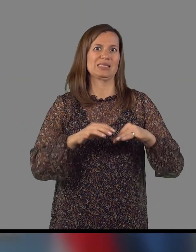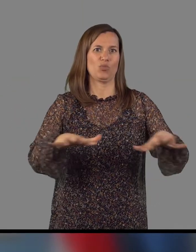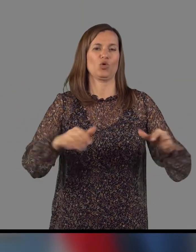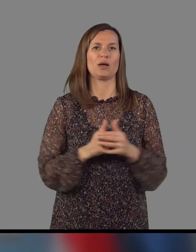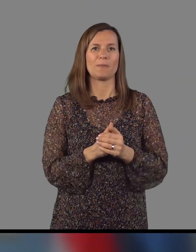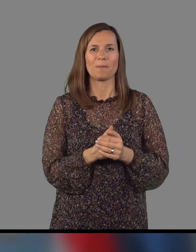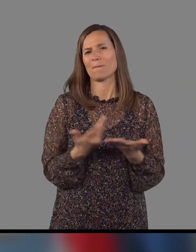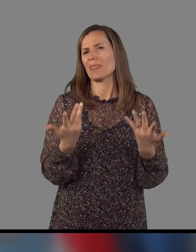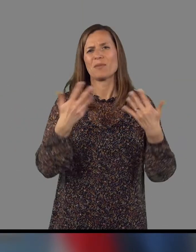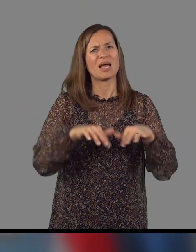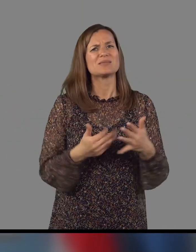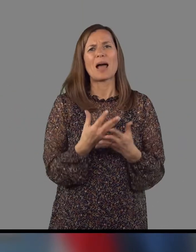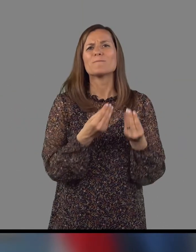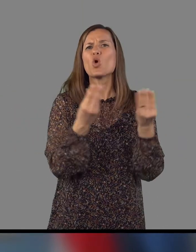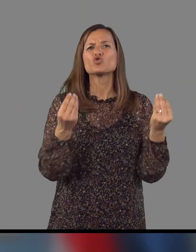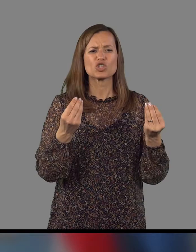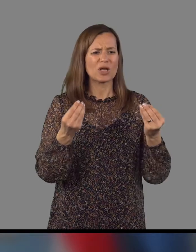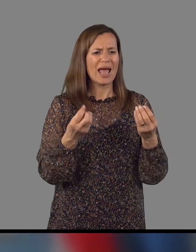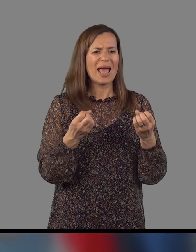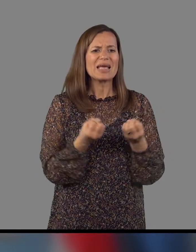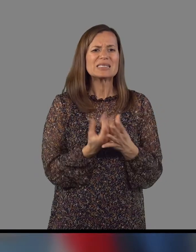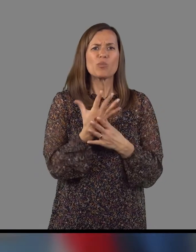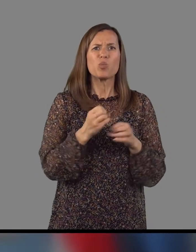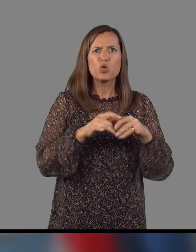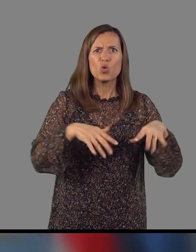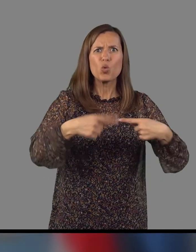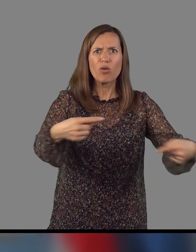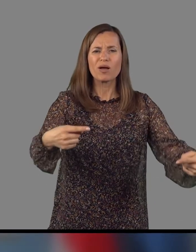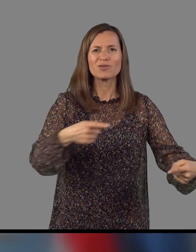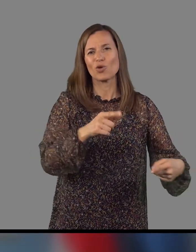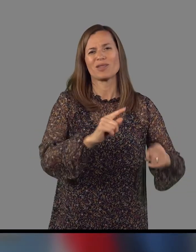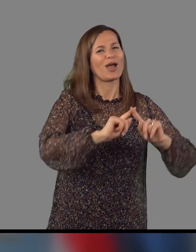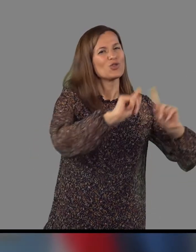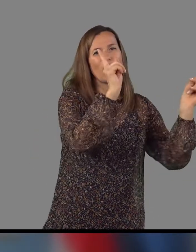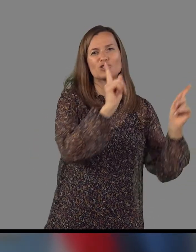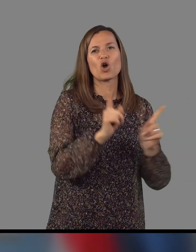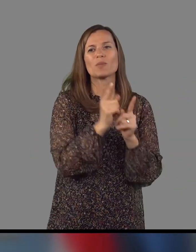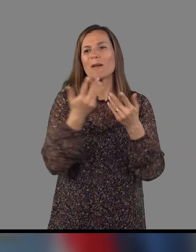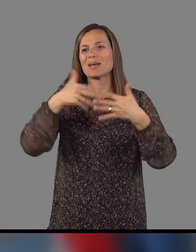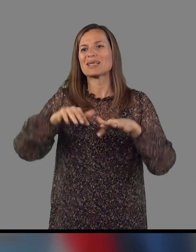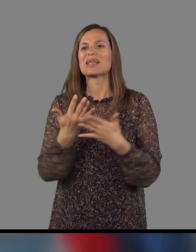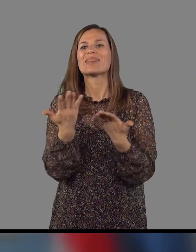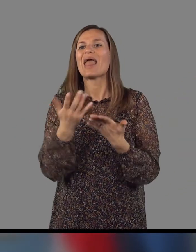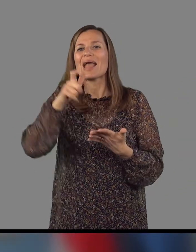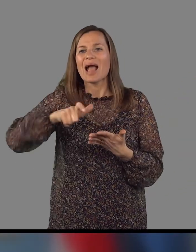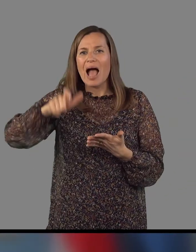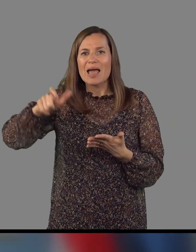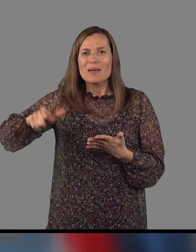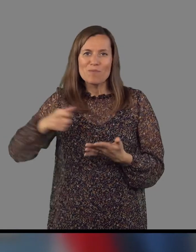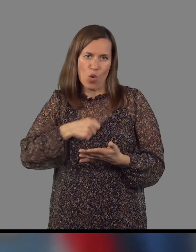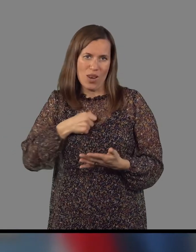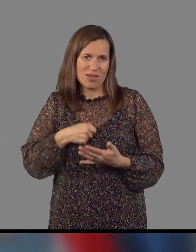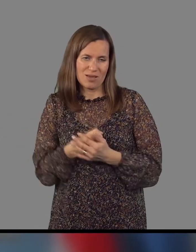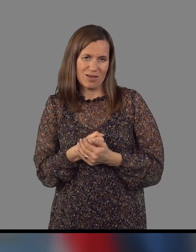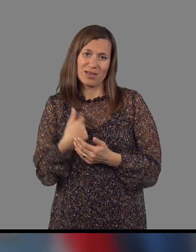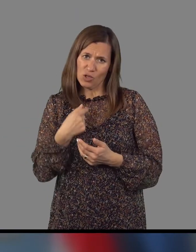Poglejte, mehanizmi za množične izbruhe so popolnoma drugačni kot mehanizmi za nekaj bolnikov. Ko govorim o nekaj